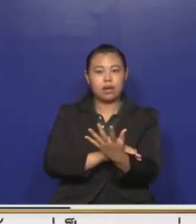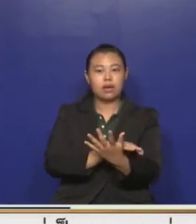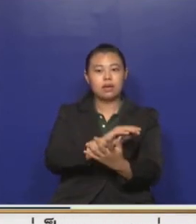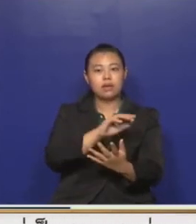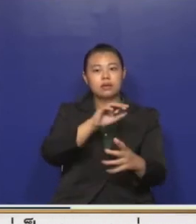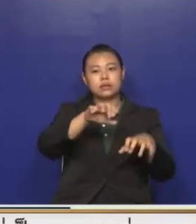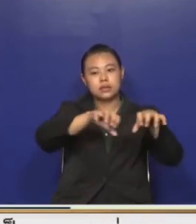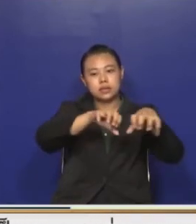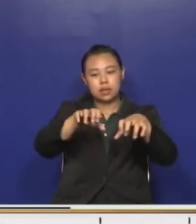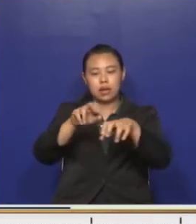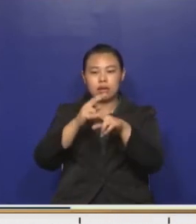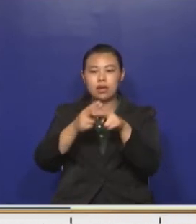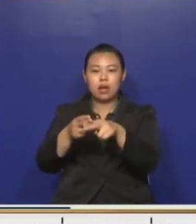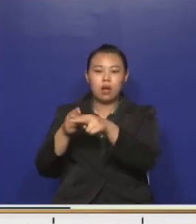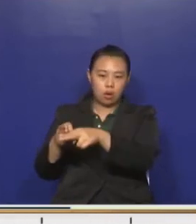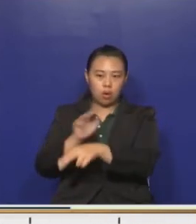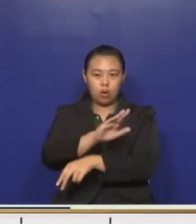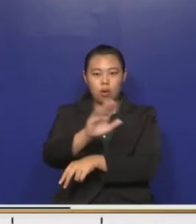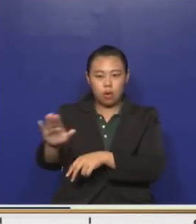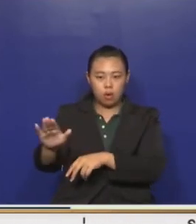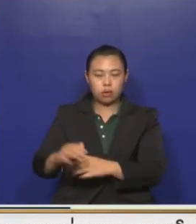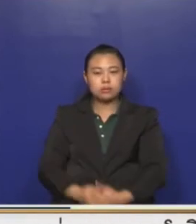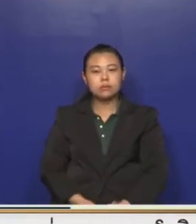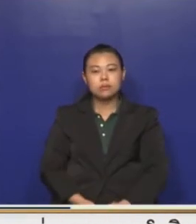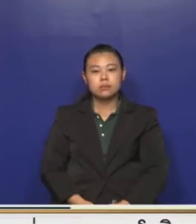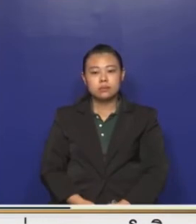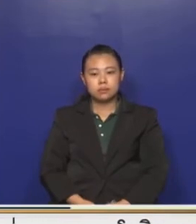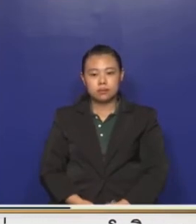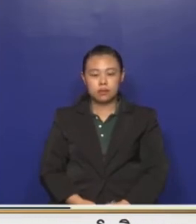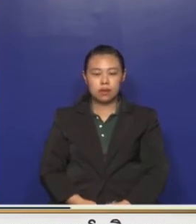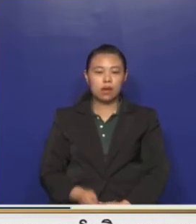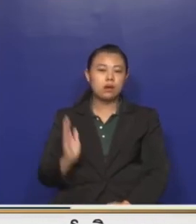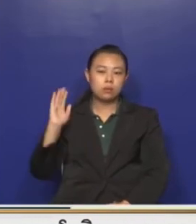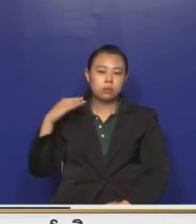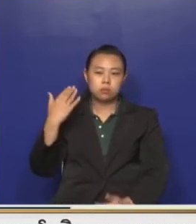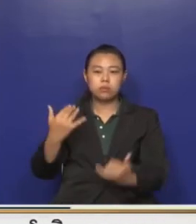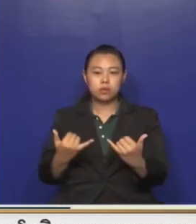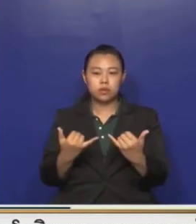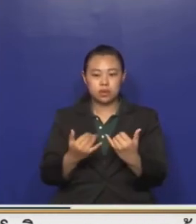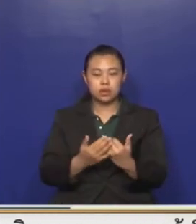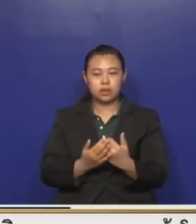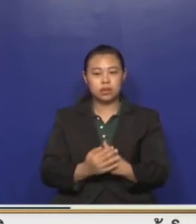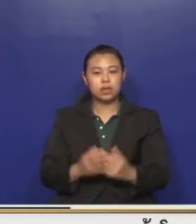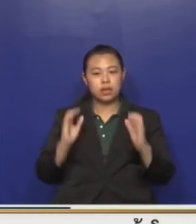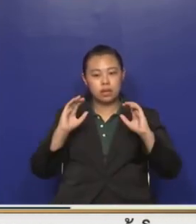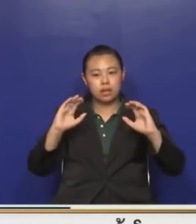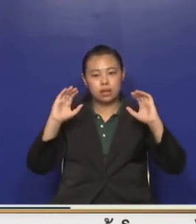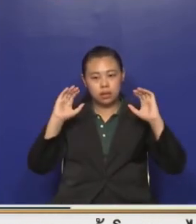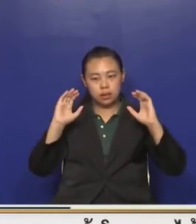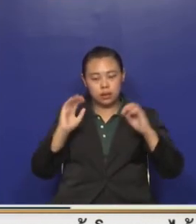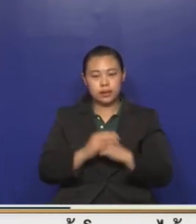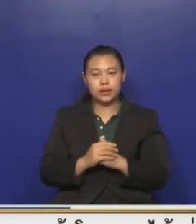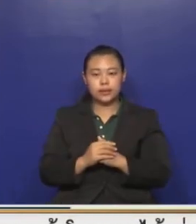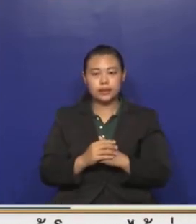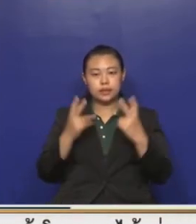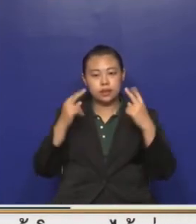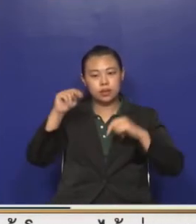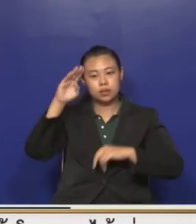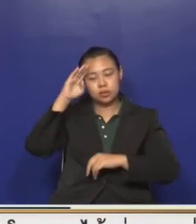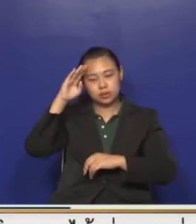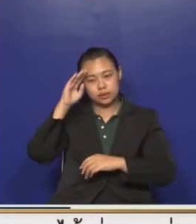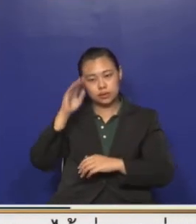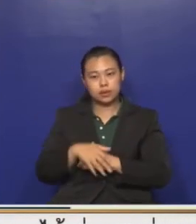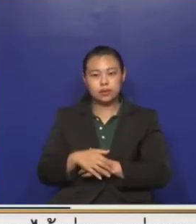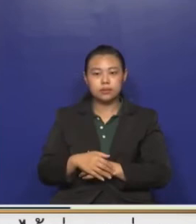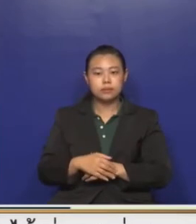ประเทศไทยของเราเองในปีนี้มาถึน้วันนี้ ต้เรีนว่ามาตรการต่างๆ ที่รทบา โยแน Australia, ซา ได้กำชั